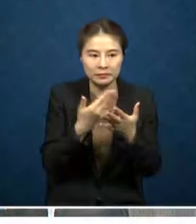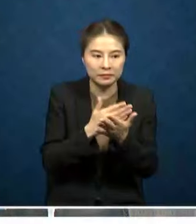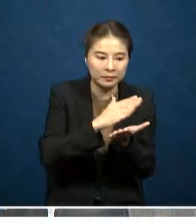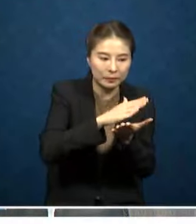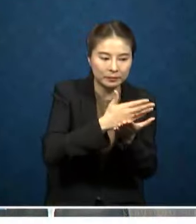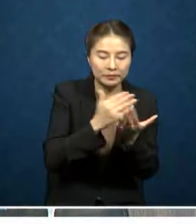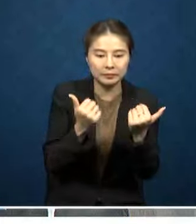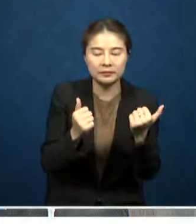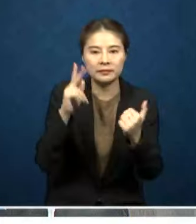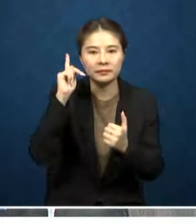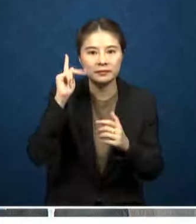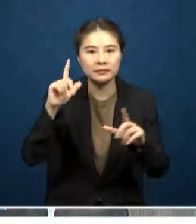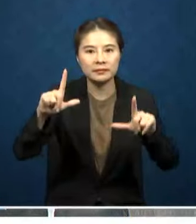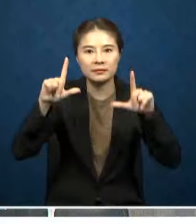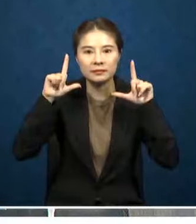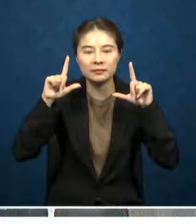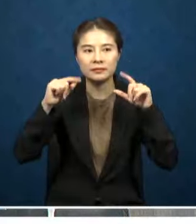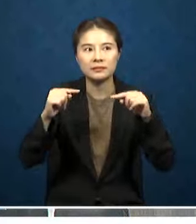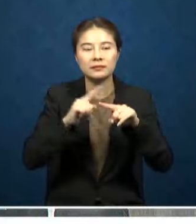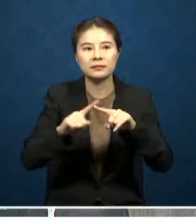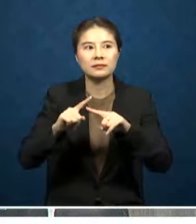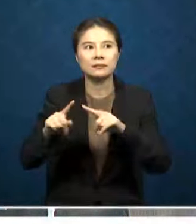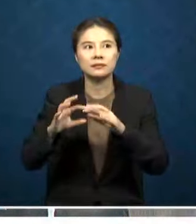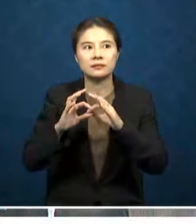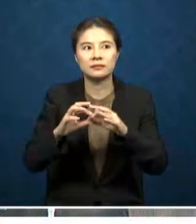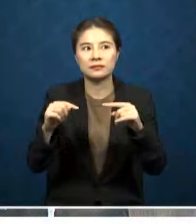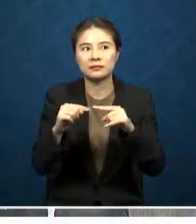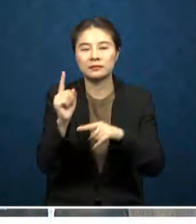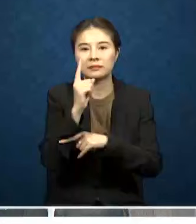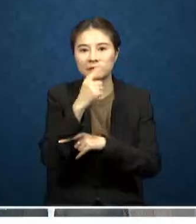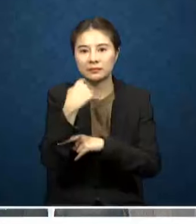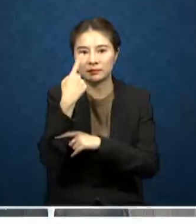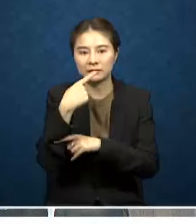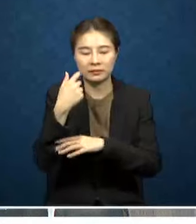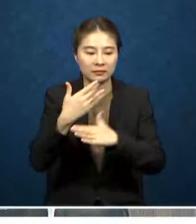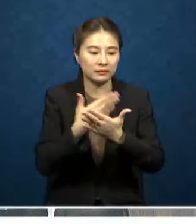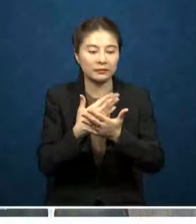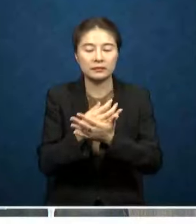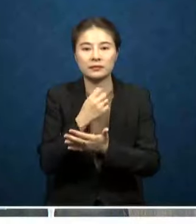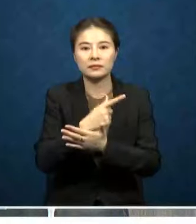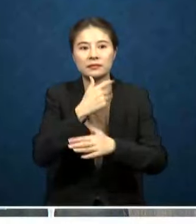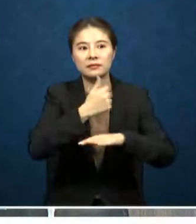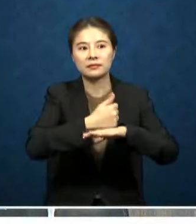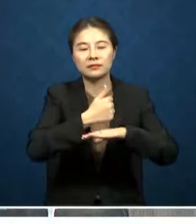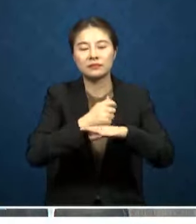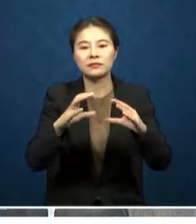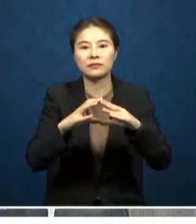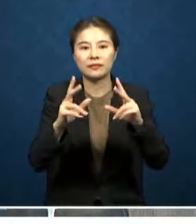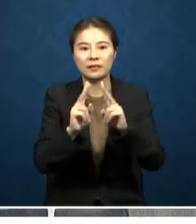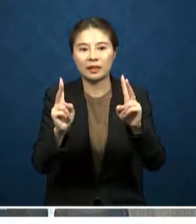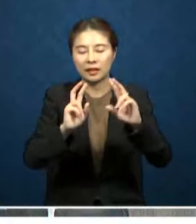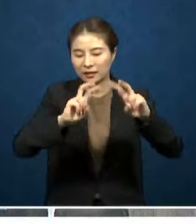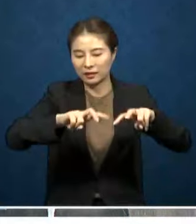อยู่ในทุกวันนี้นะครับเป็นลำดับชั้นสูงสุดของชั้นเนี่ยไม่ทราบไปที่ไหนกรรมาธิการก็คงได้ไปศึกษามา